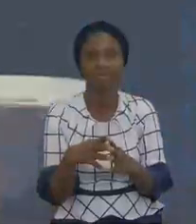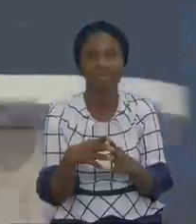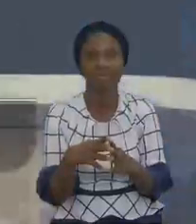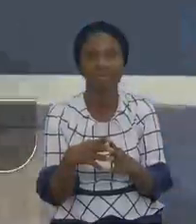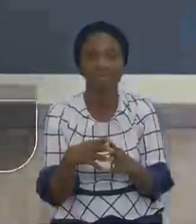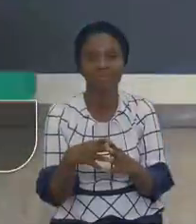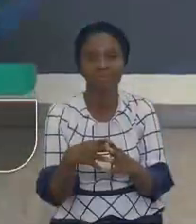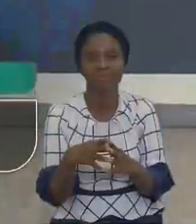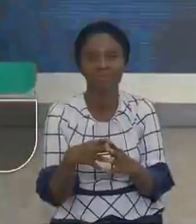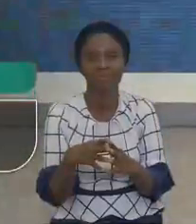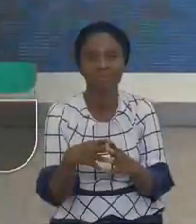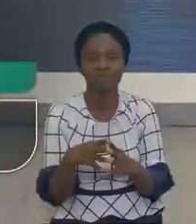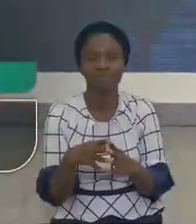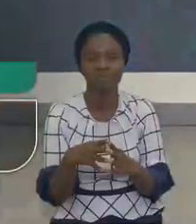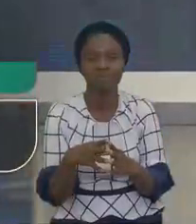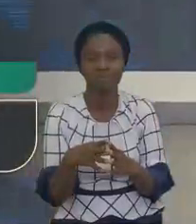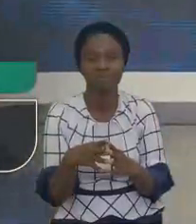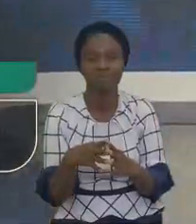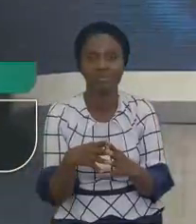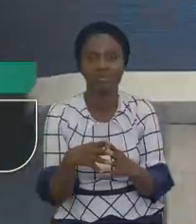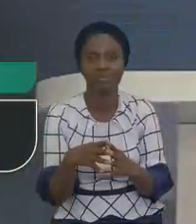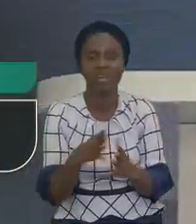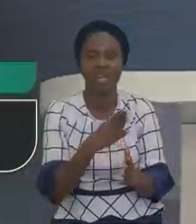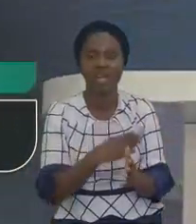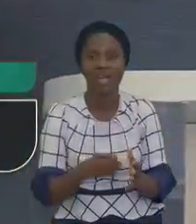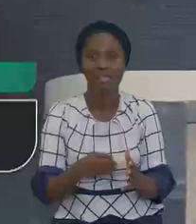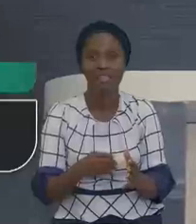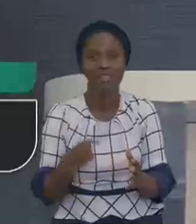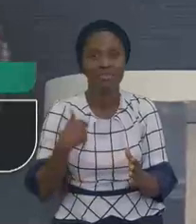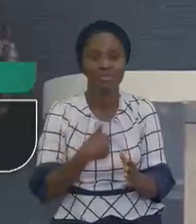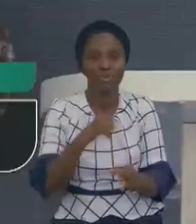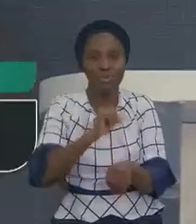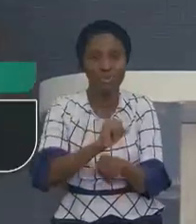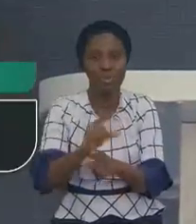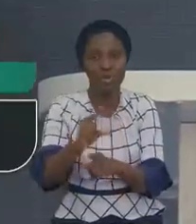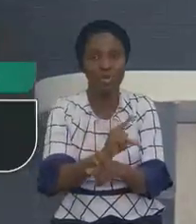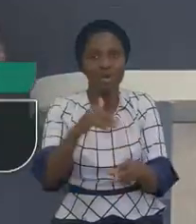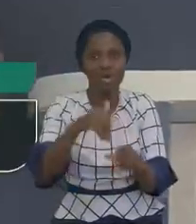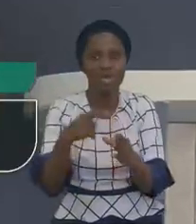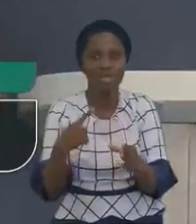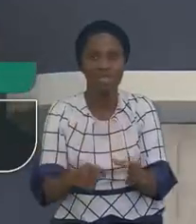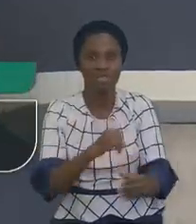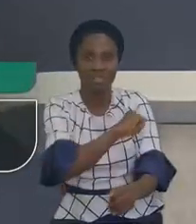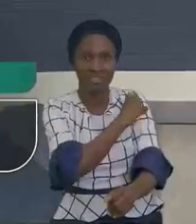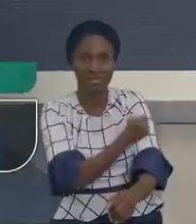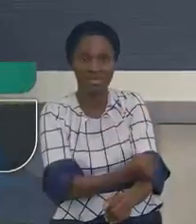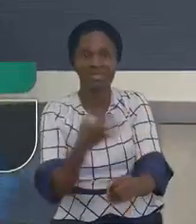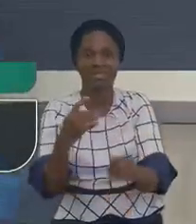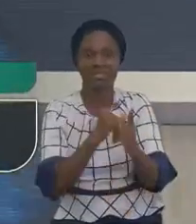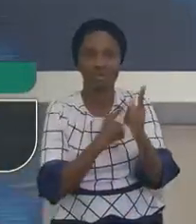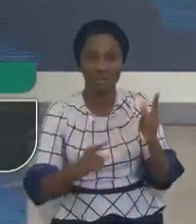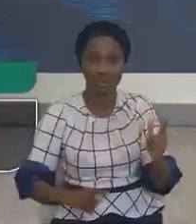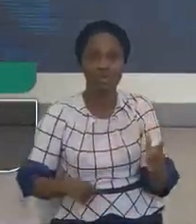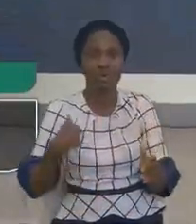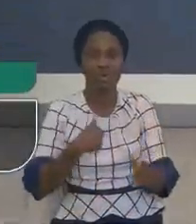Et nous travaillons dans la force du Seigneur. Nous travaillons dans la force du